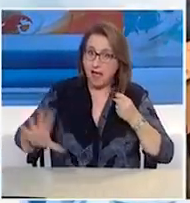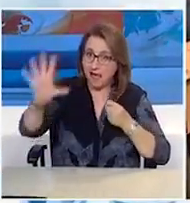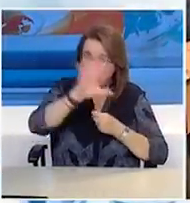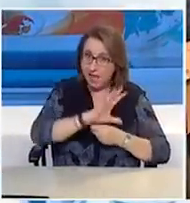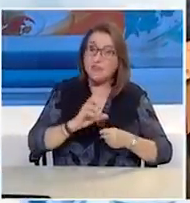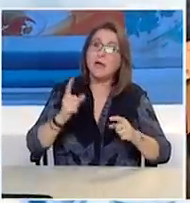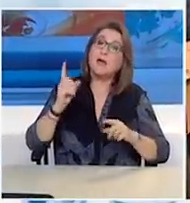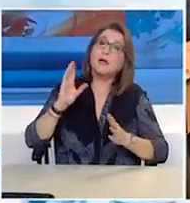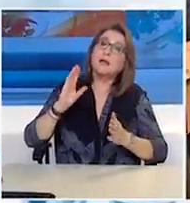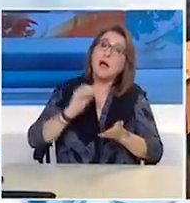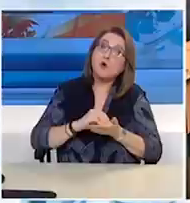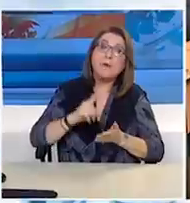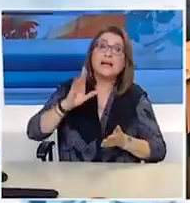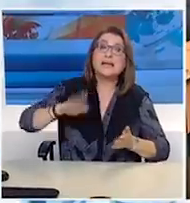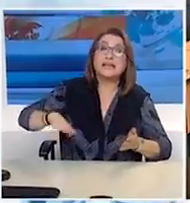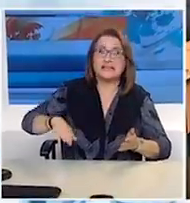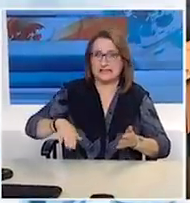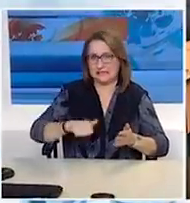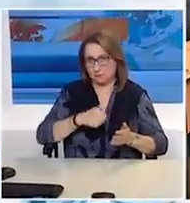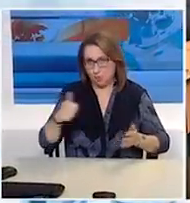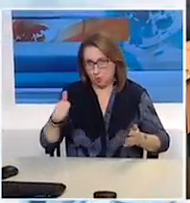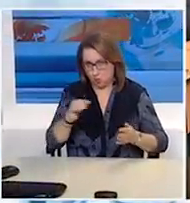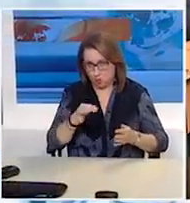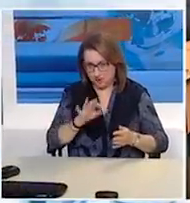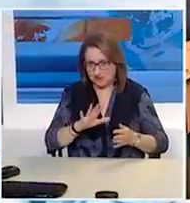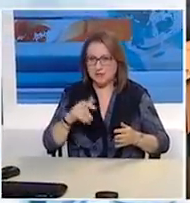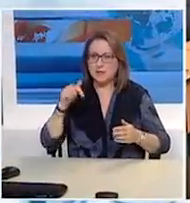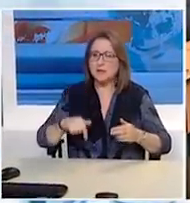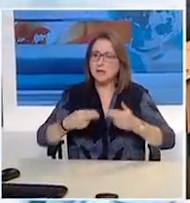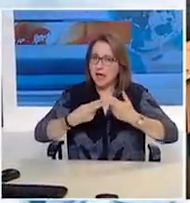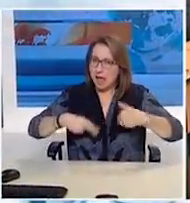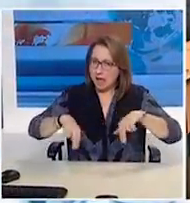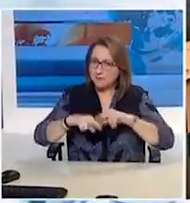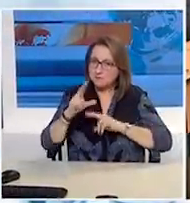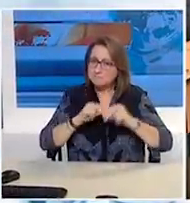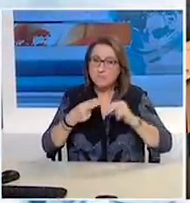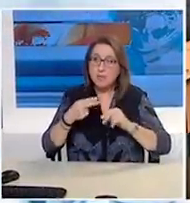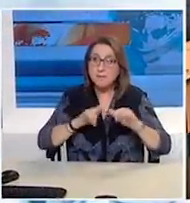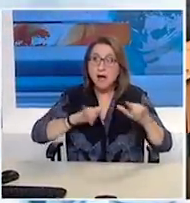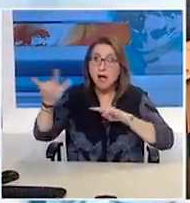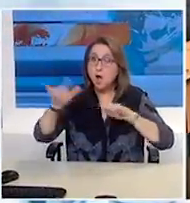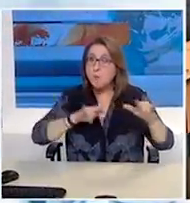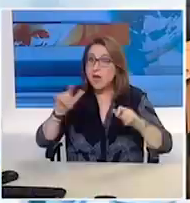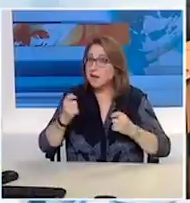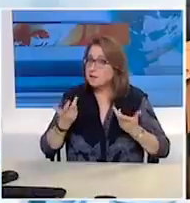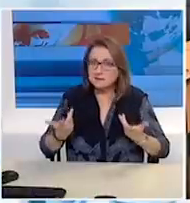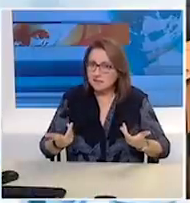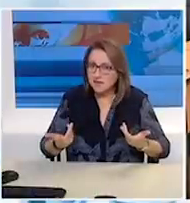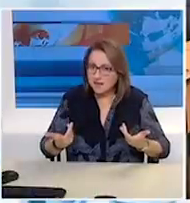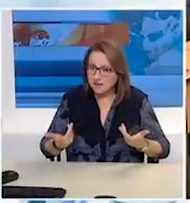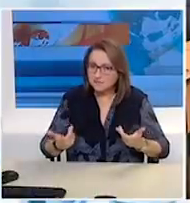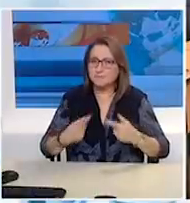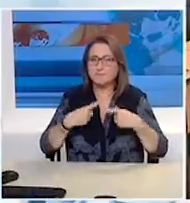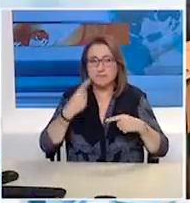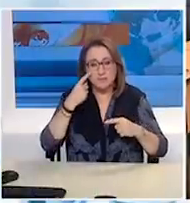ακτοπλοϊκές συγκοινωνίες. Η Επιτροπή Εμπειρογνωμόνων συνεδριάζει για τις οδικές και αεροπορικές μετακινήσεις, οι όροι για τις οποίες